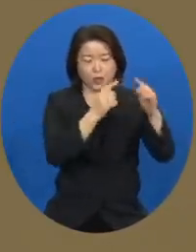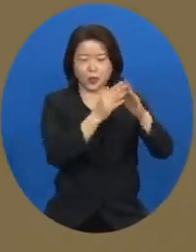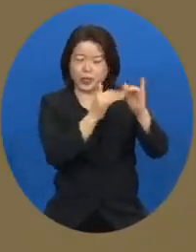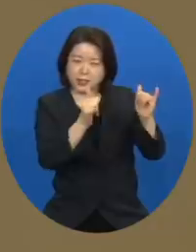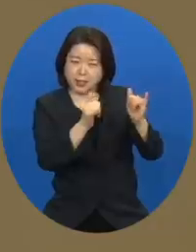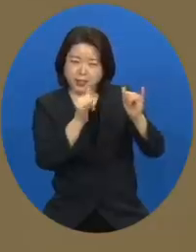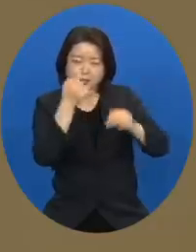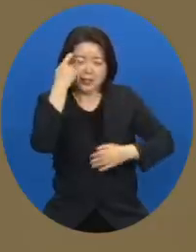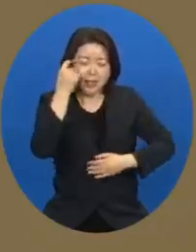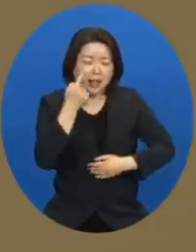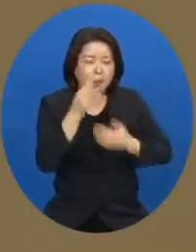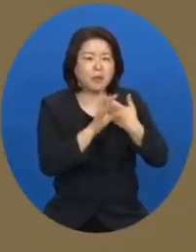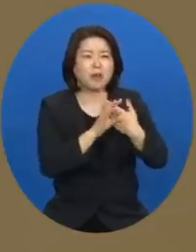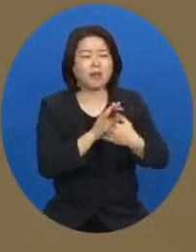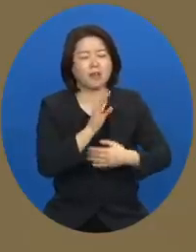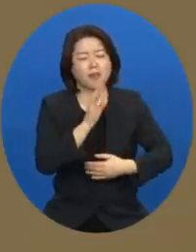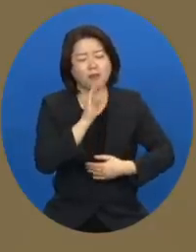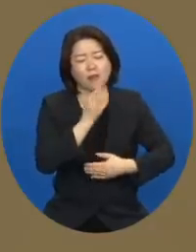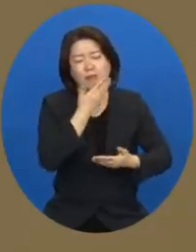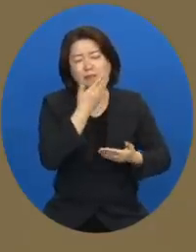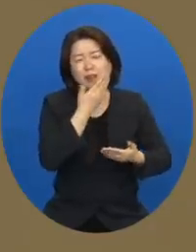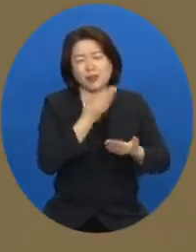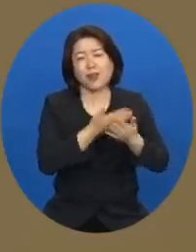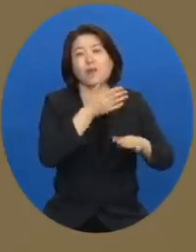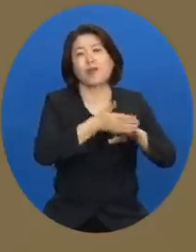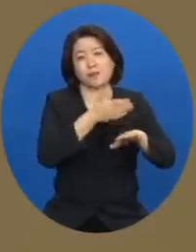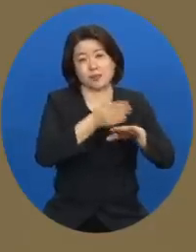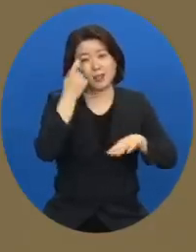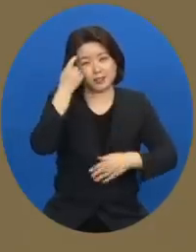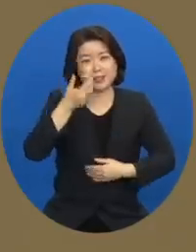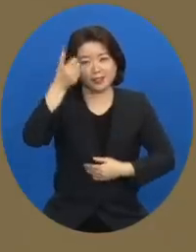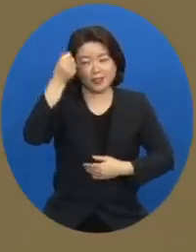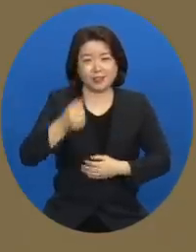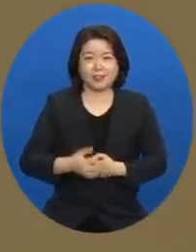생각하면 너무 감사하기도 했습니다.